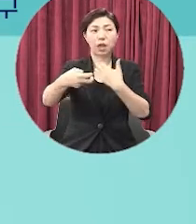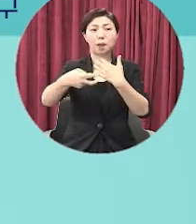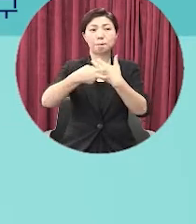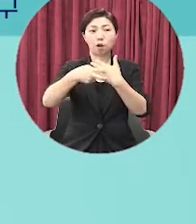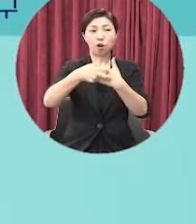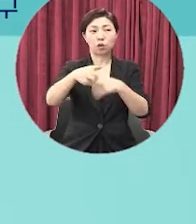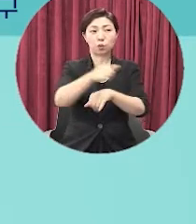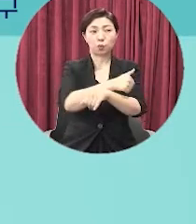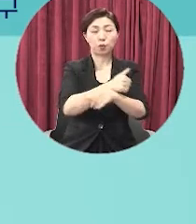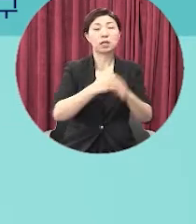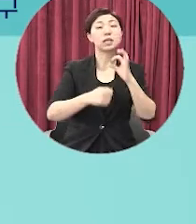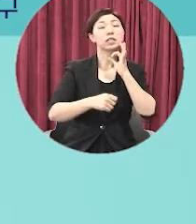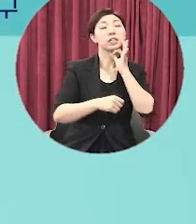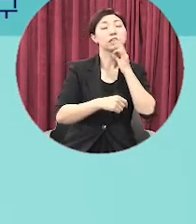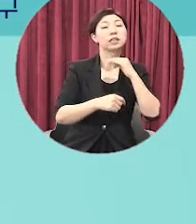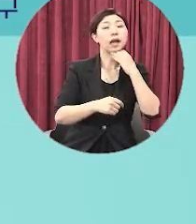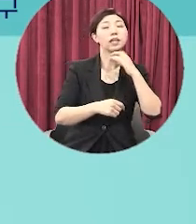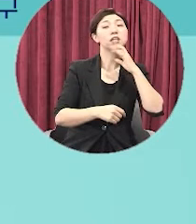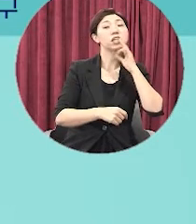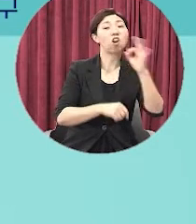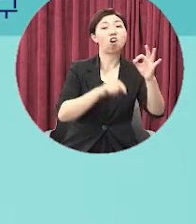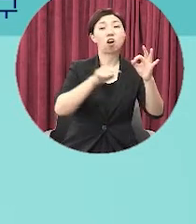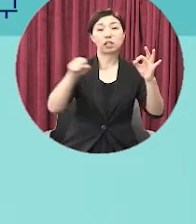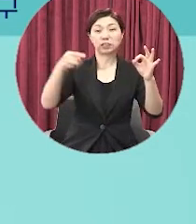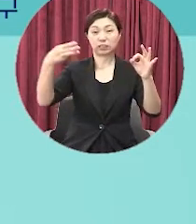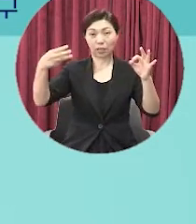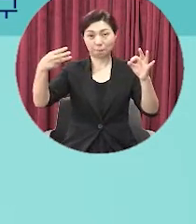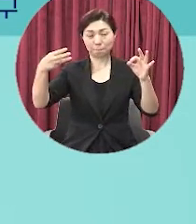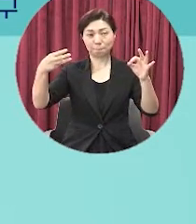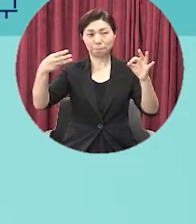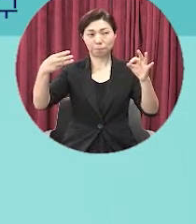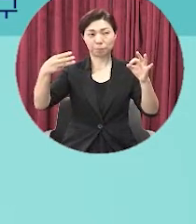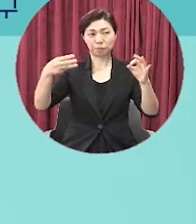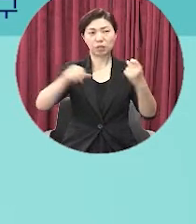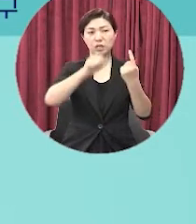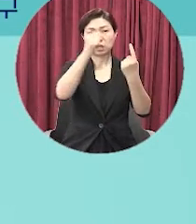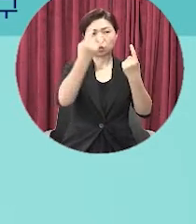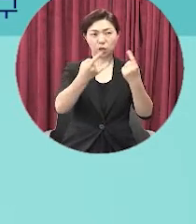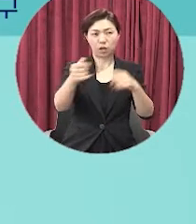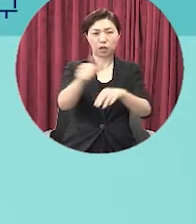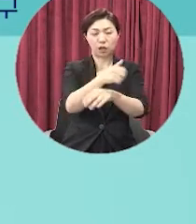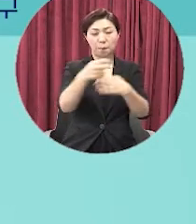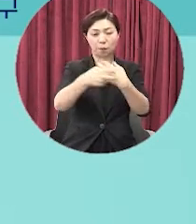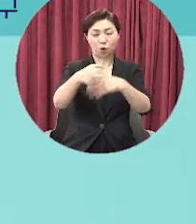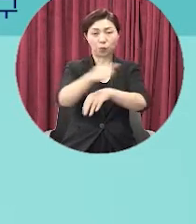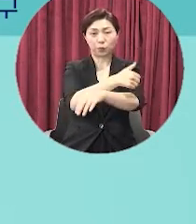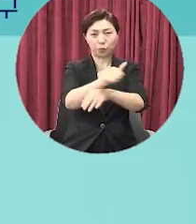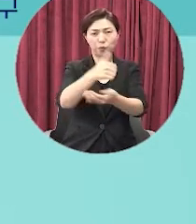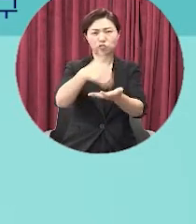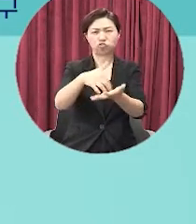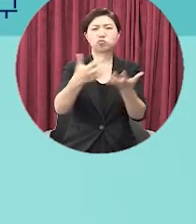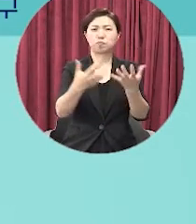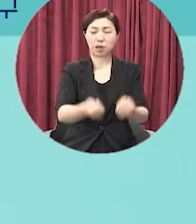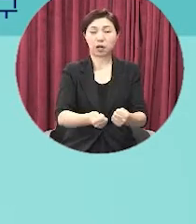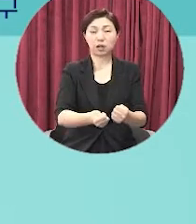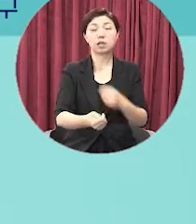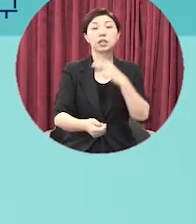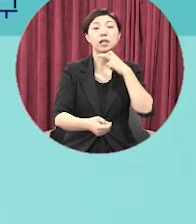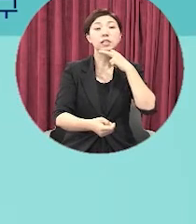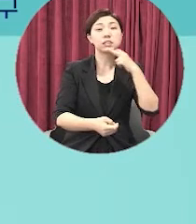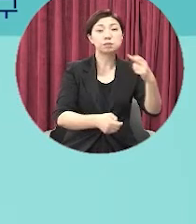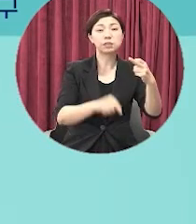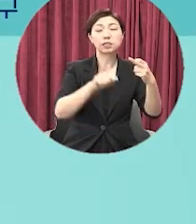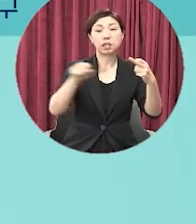0에서 3세 사이에서는 어이 입당 대의원 일쑤 가 가장 높게 나타났는데 어 12 세서 18세